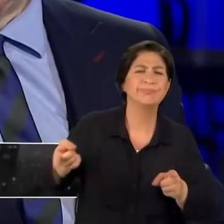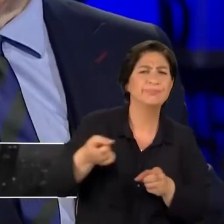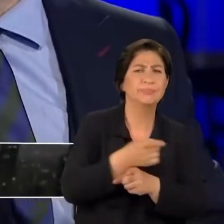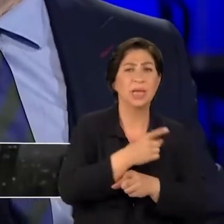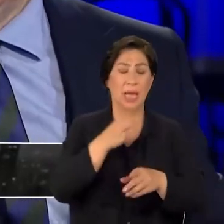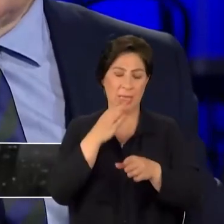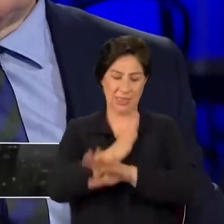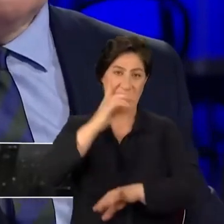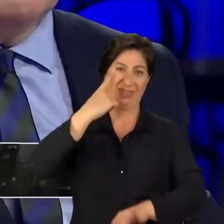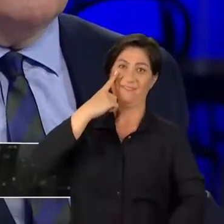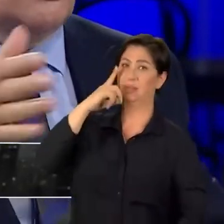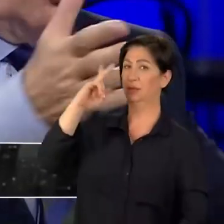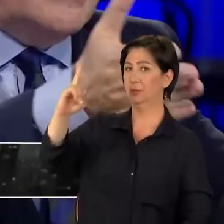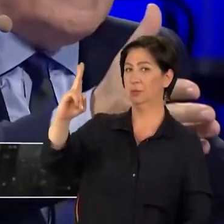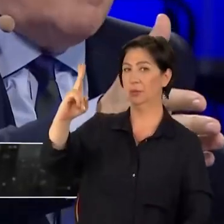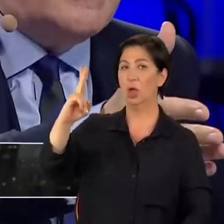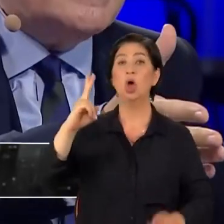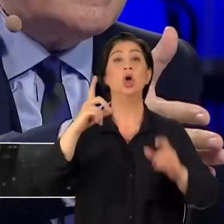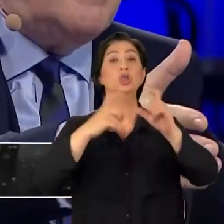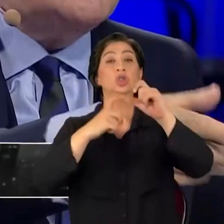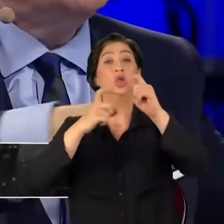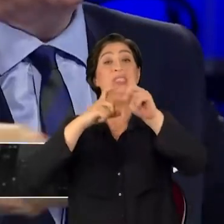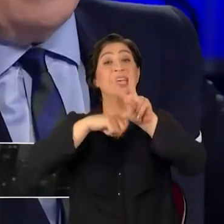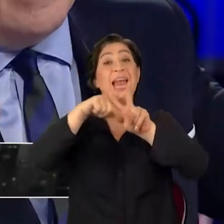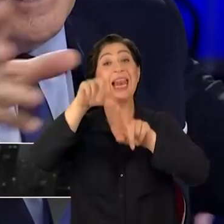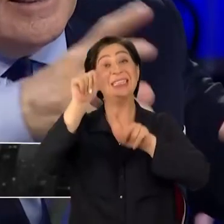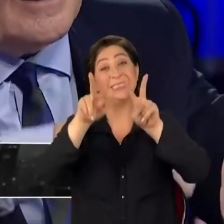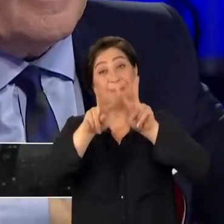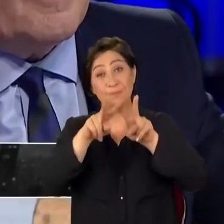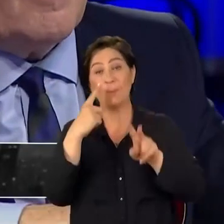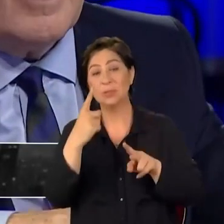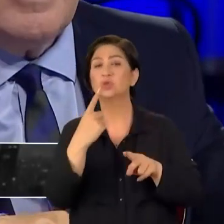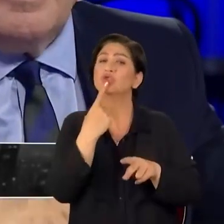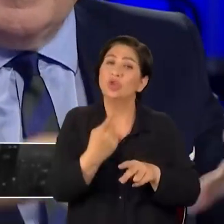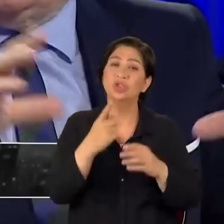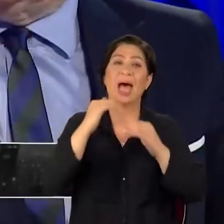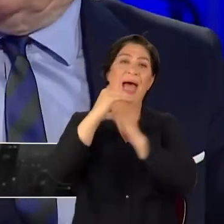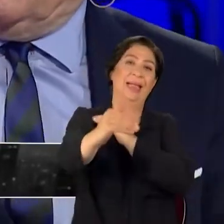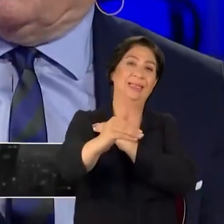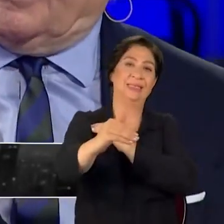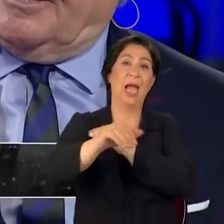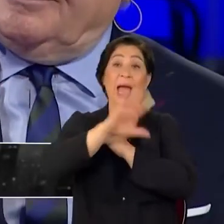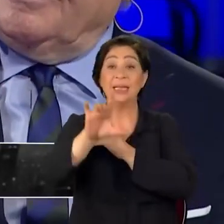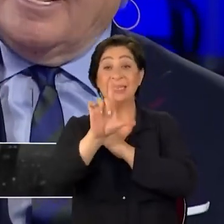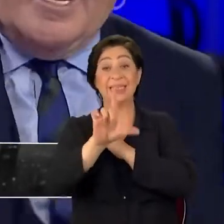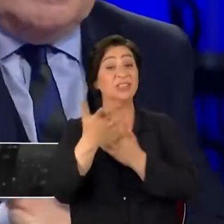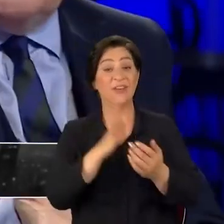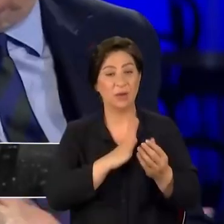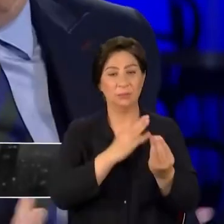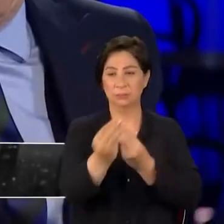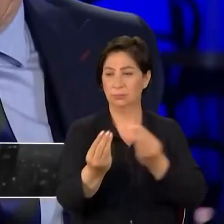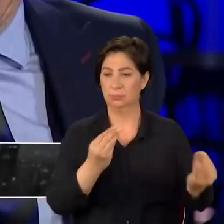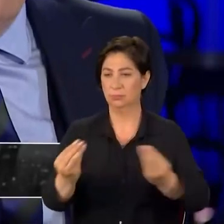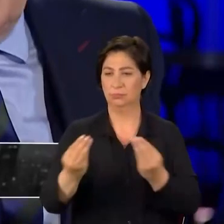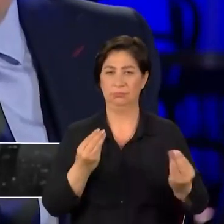aslında devletindir. Sosyalizme baktığınız zaman sözde halkındır. Herkese ihtiyacı kadardır. Herkesten